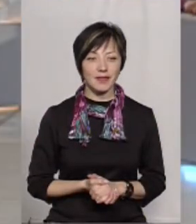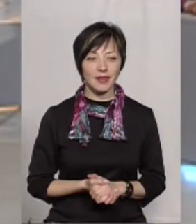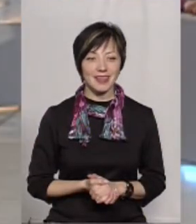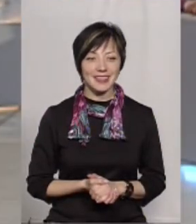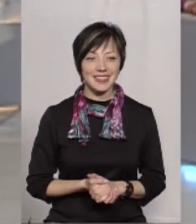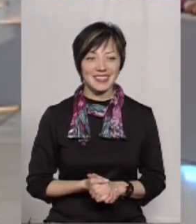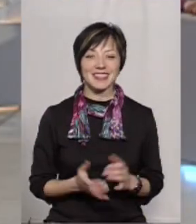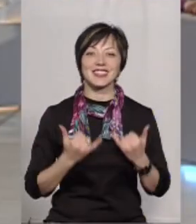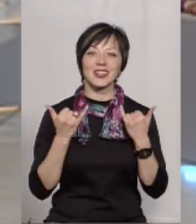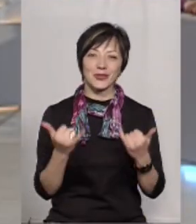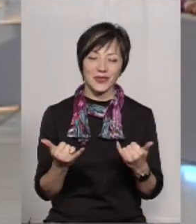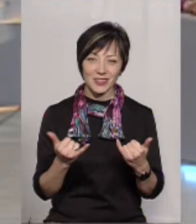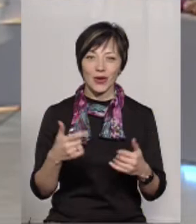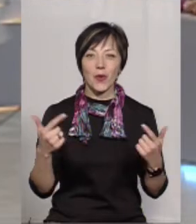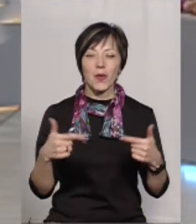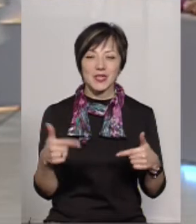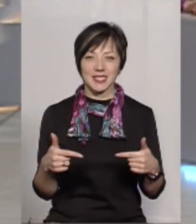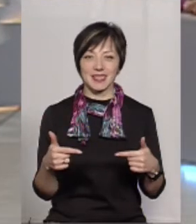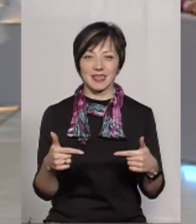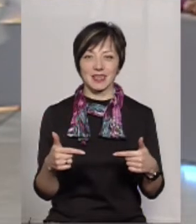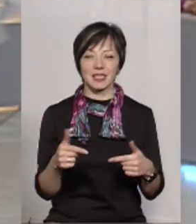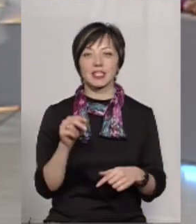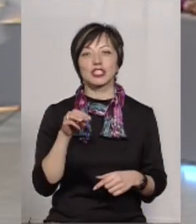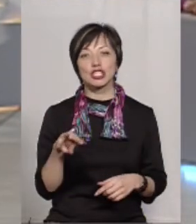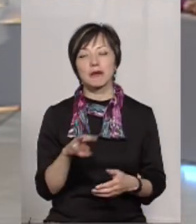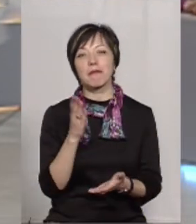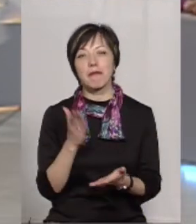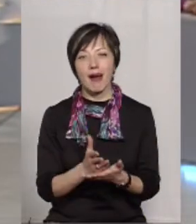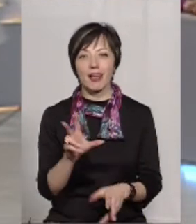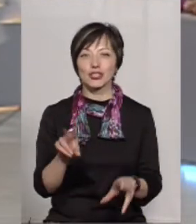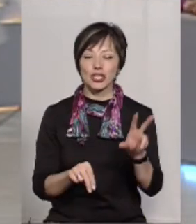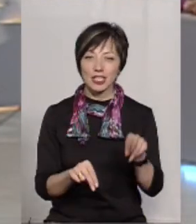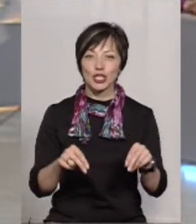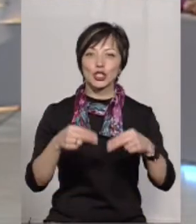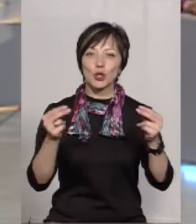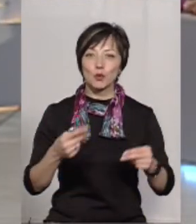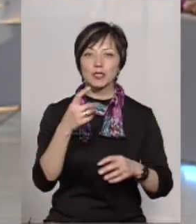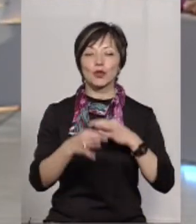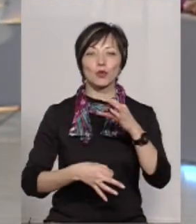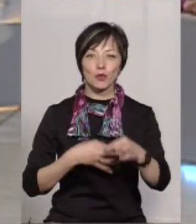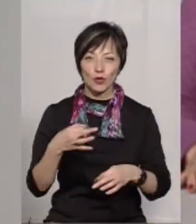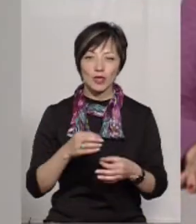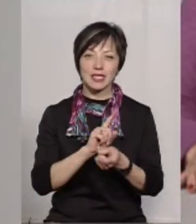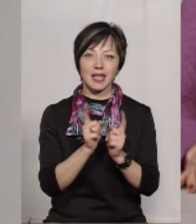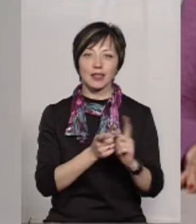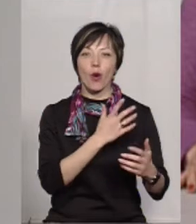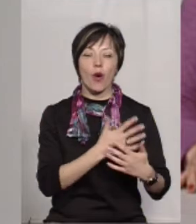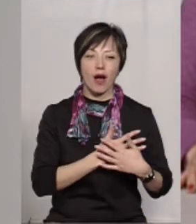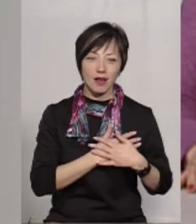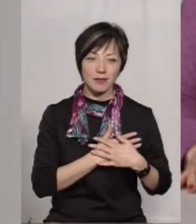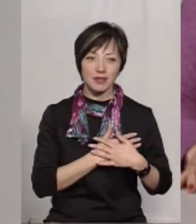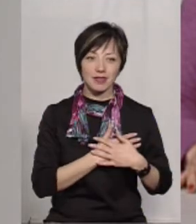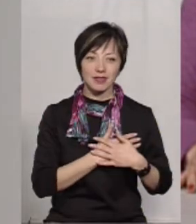Тож, шановні гості, то чи має шанс шлюб за добу стати